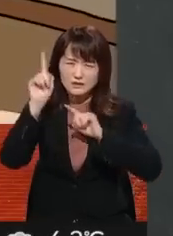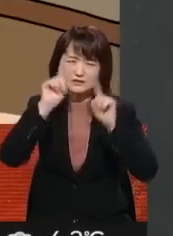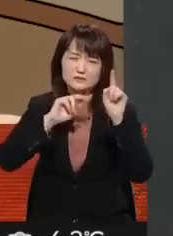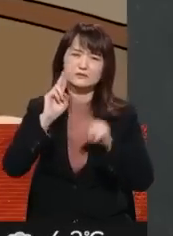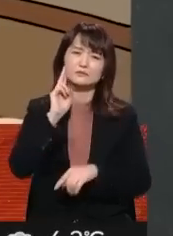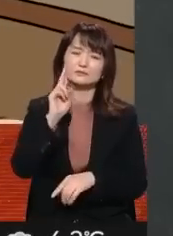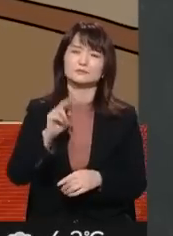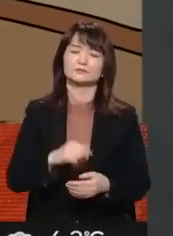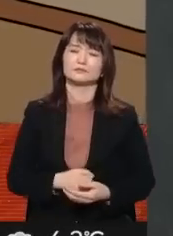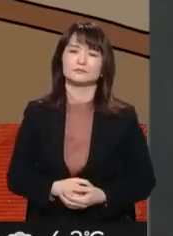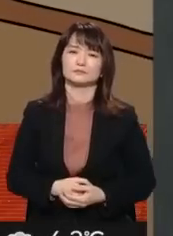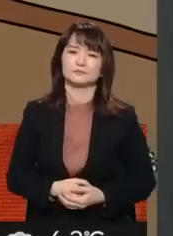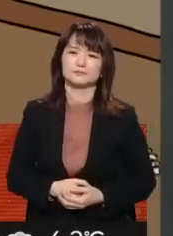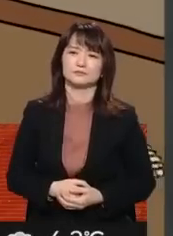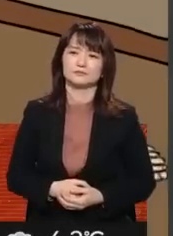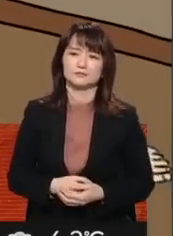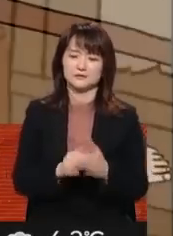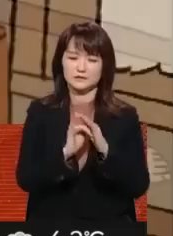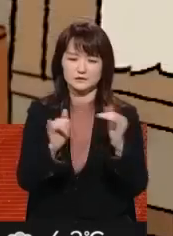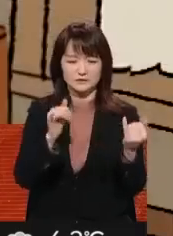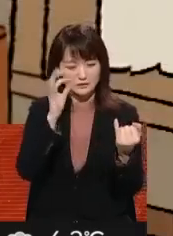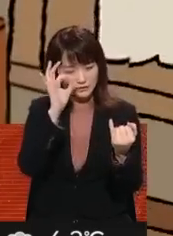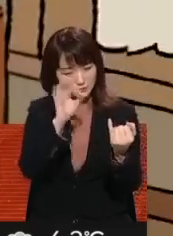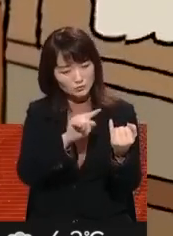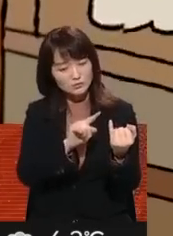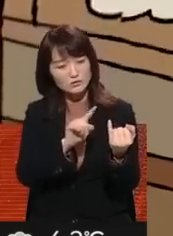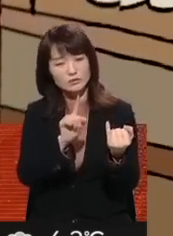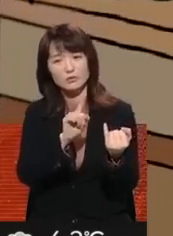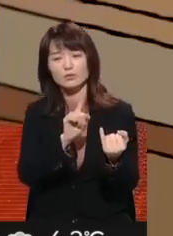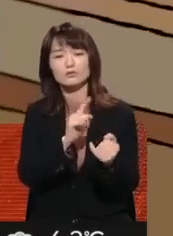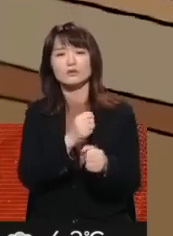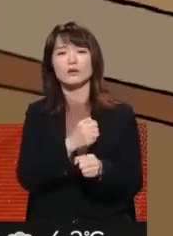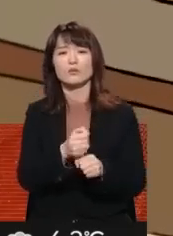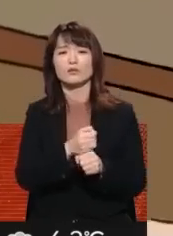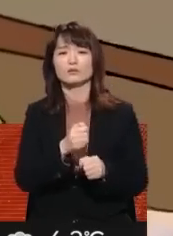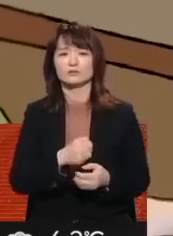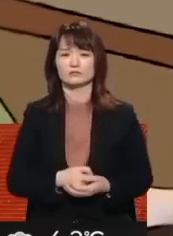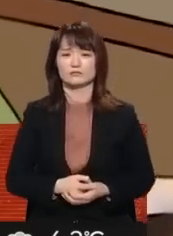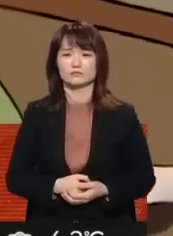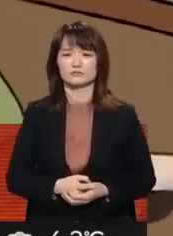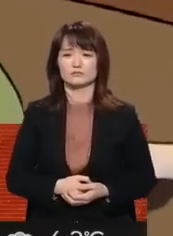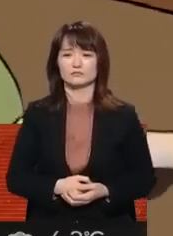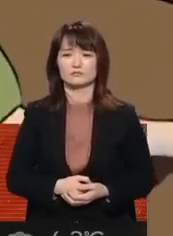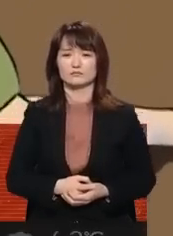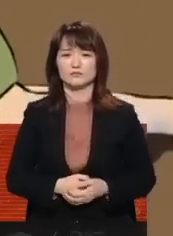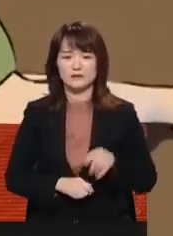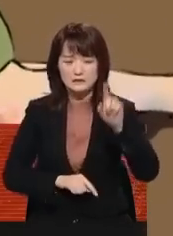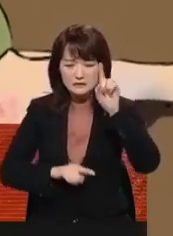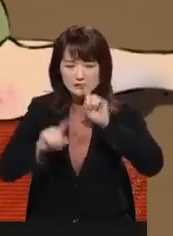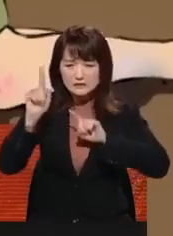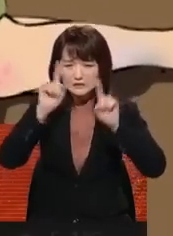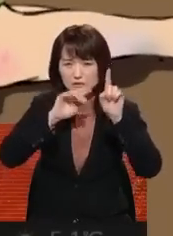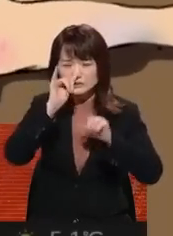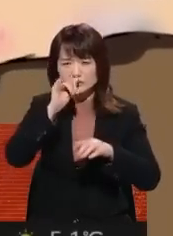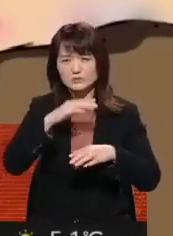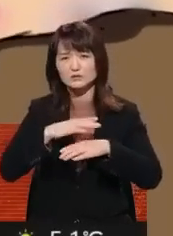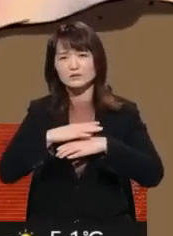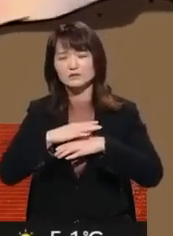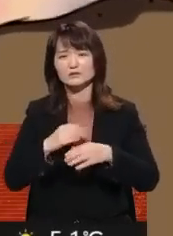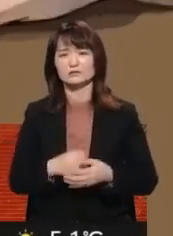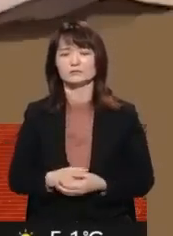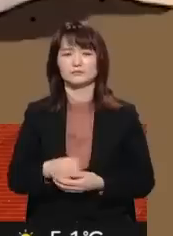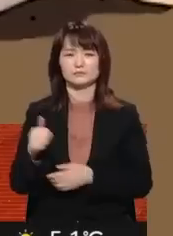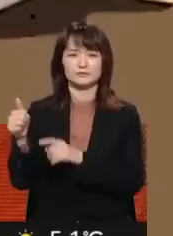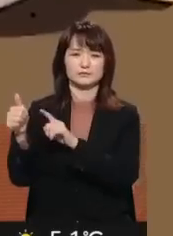그러니까 그 본인도 그렇지만 가족들이 볼 때는 얼마나 황당하겠어요 그러니까 뭐 깊은 뭐 상처도 있고 또 겁이 났는데 더군다나이